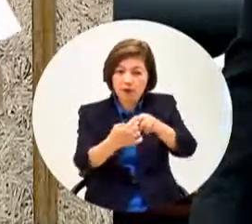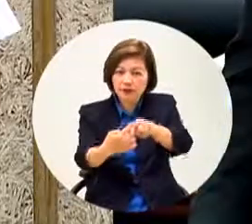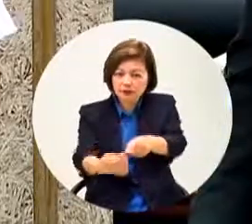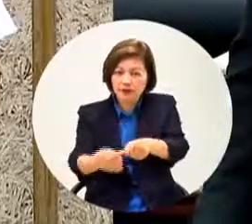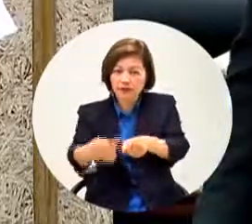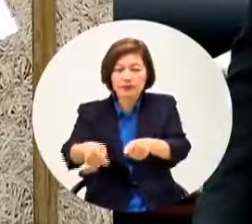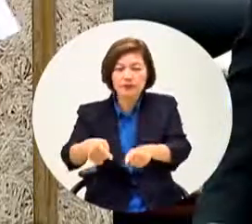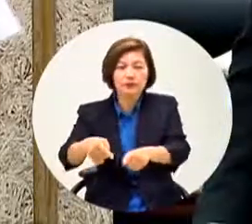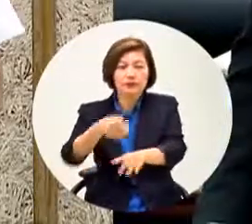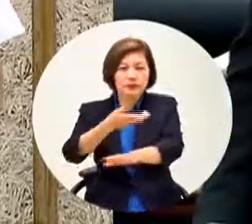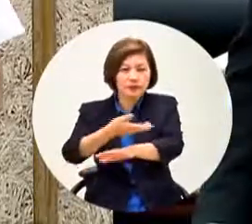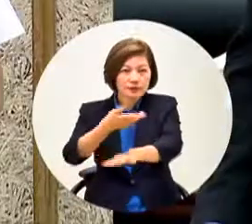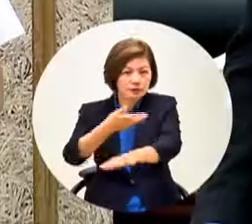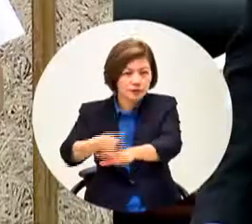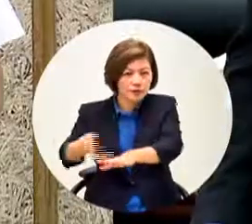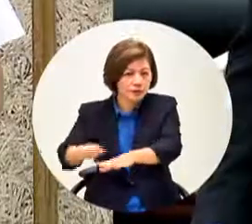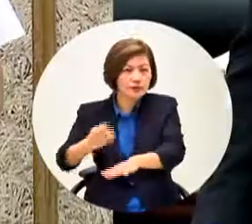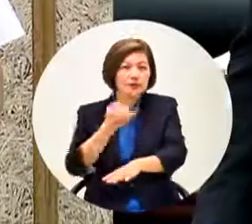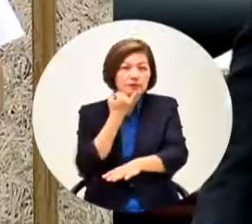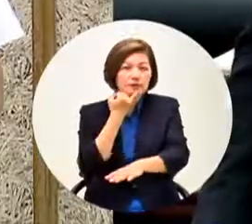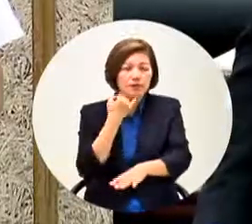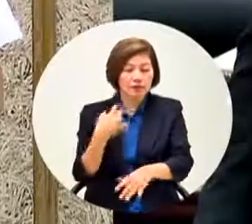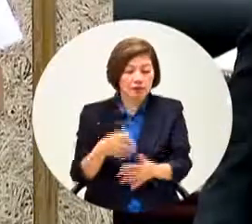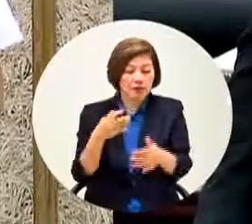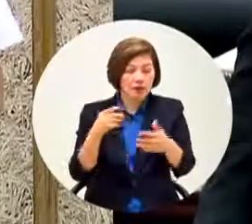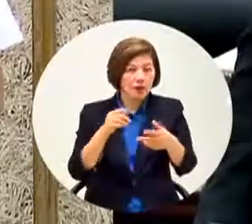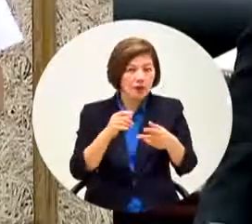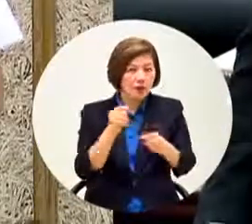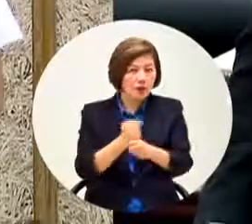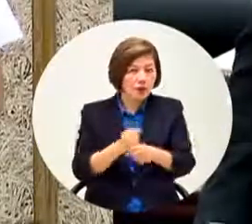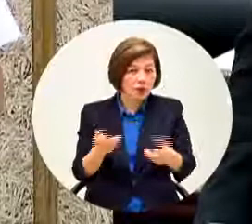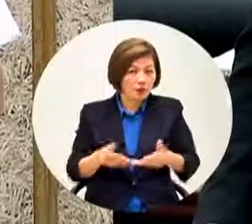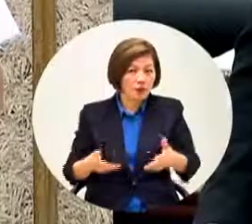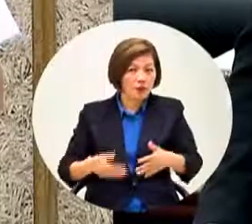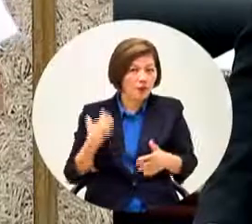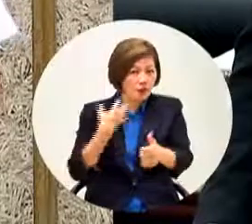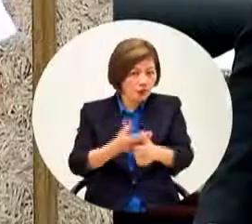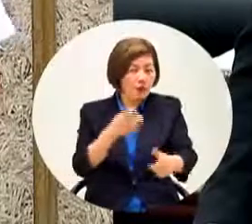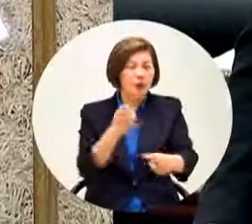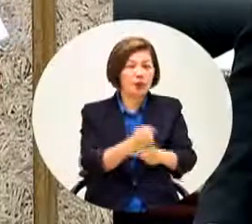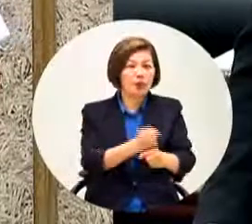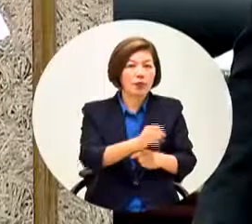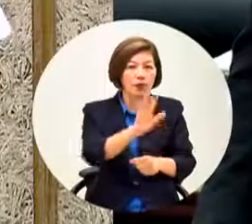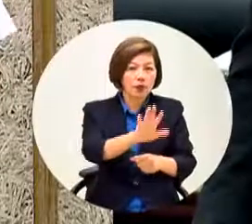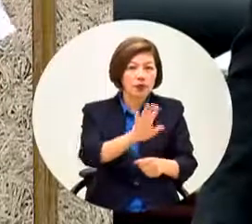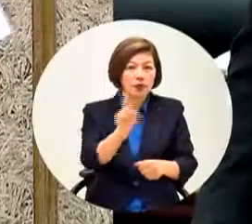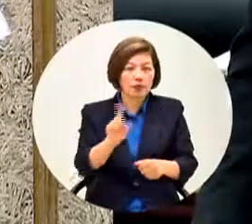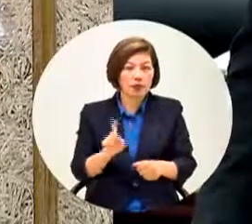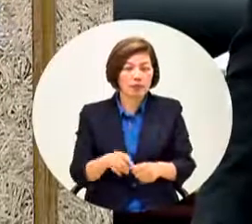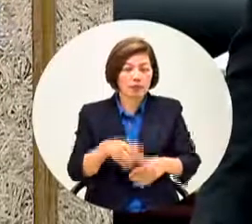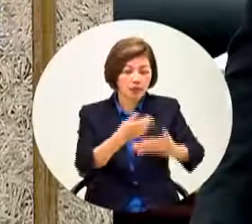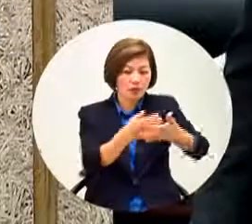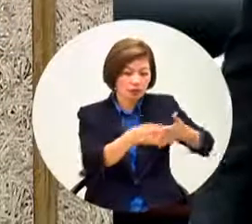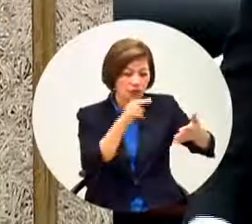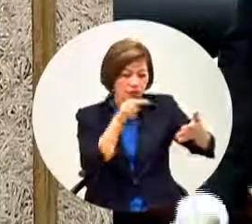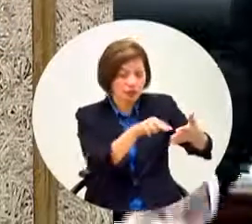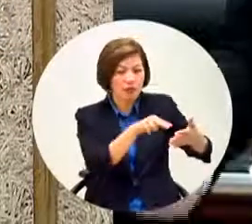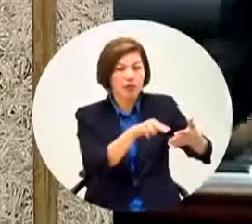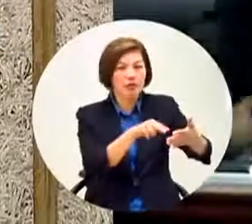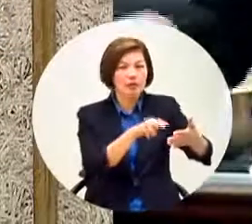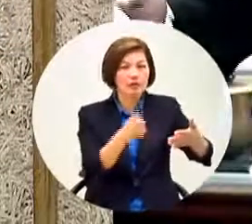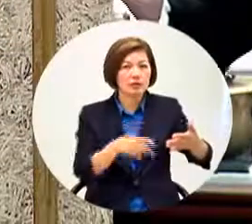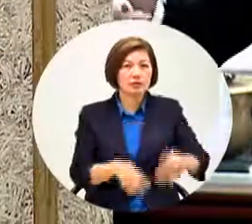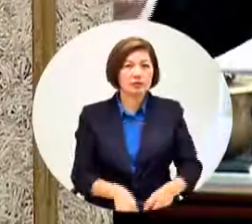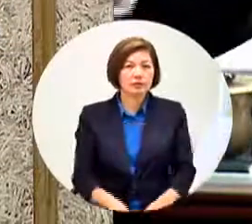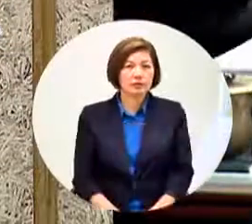控桥的部分，这个工程已经发包，那主要可以从刚刚这个图片上面来看，其实它是从我们的斯隆溪